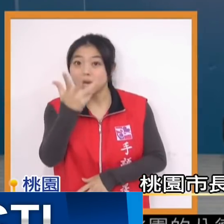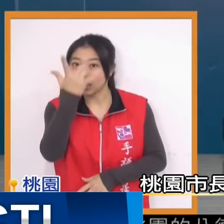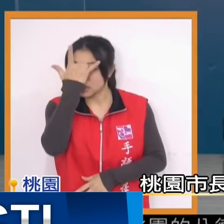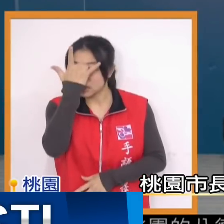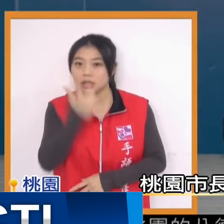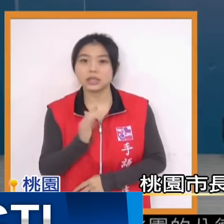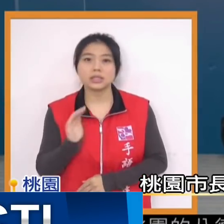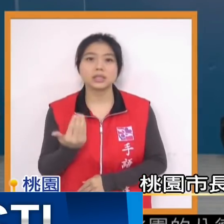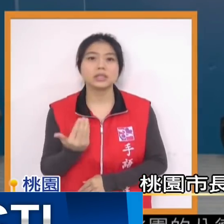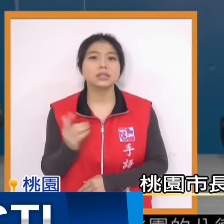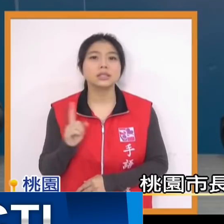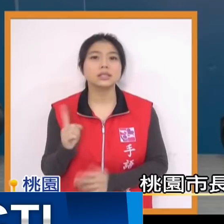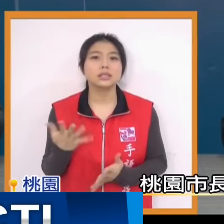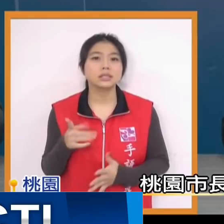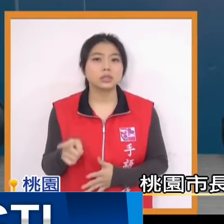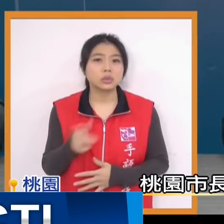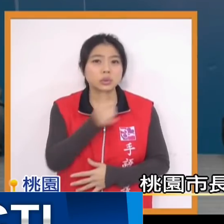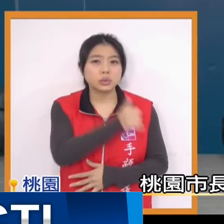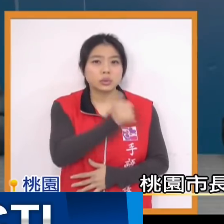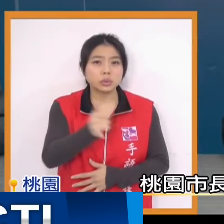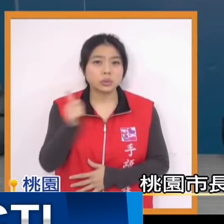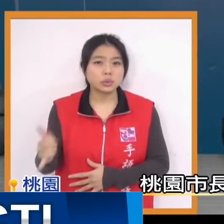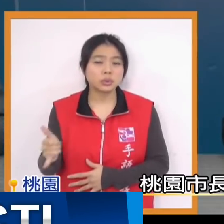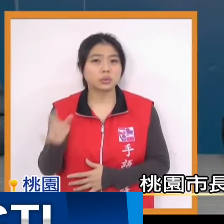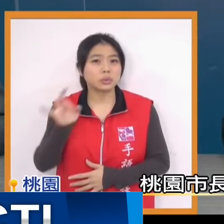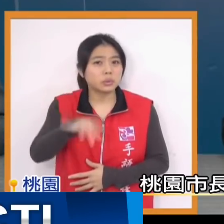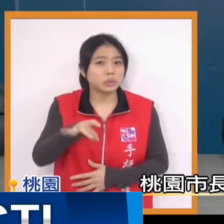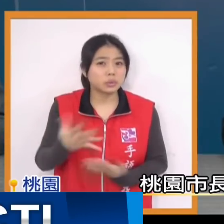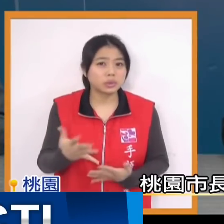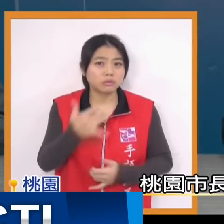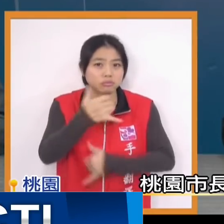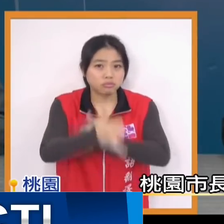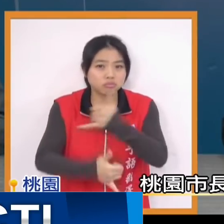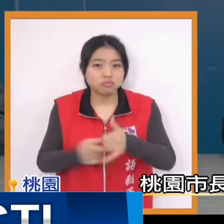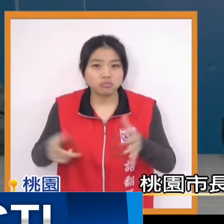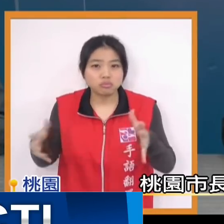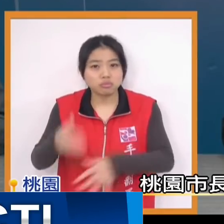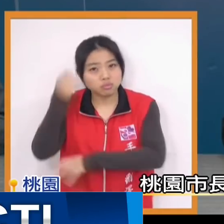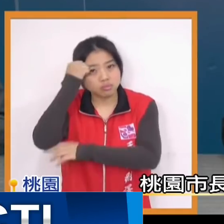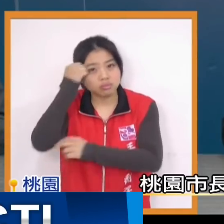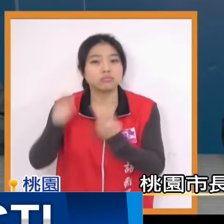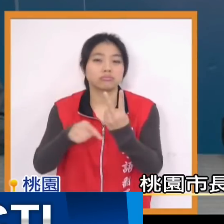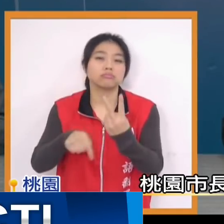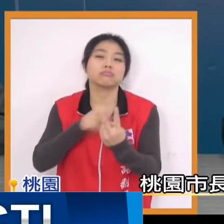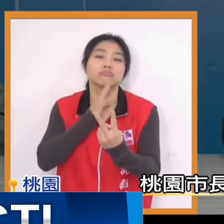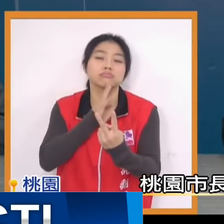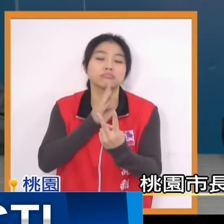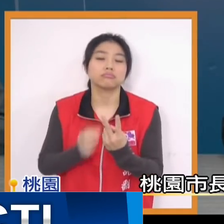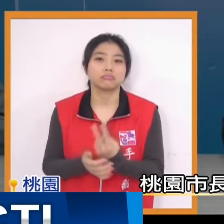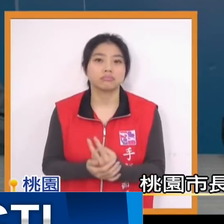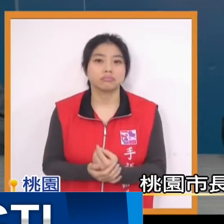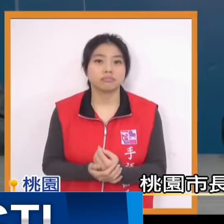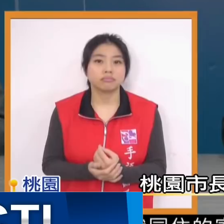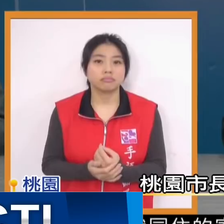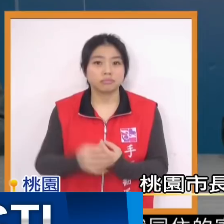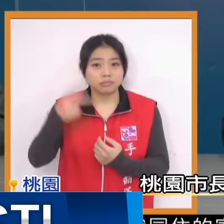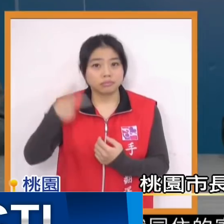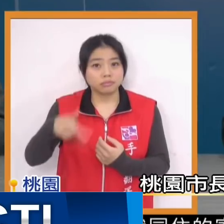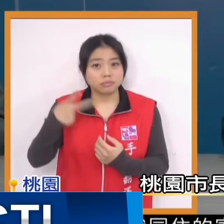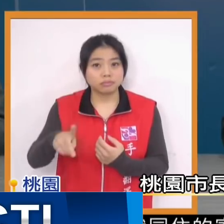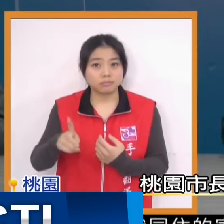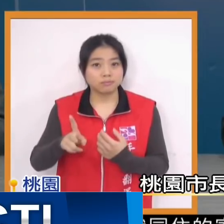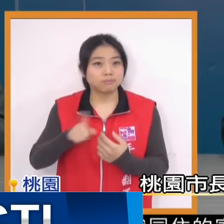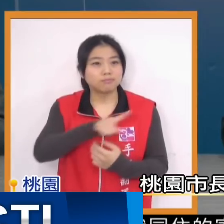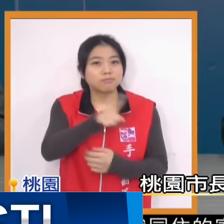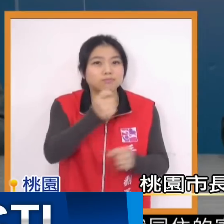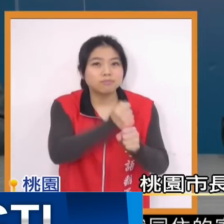们这足迹生活上是同住的家人只有2位，那另外职场的调